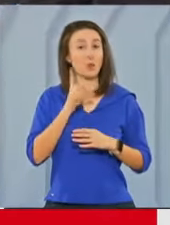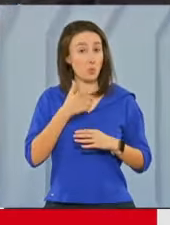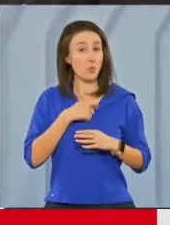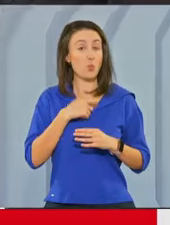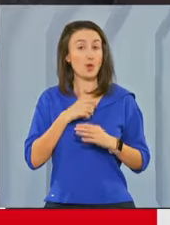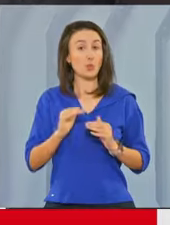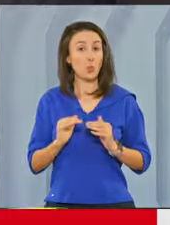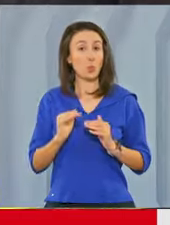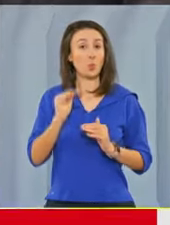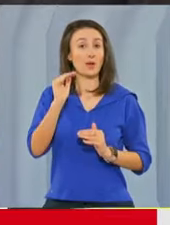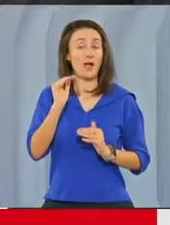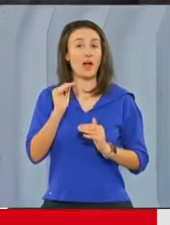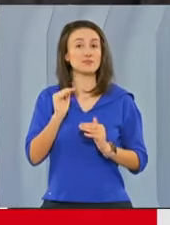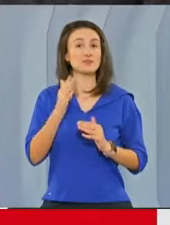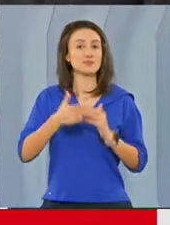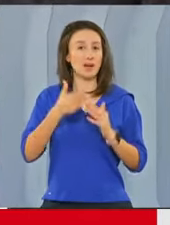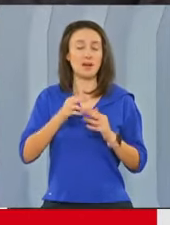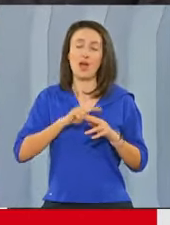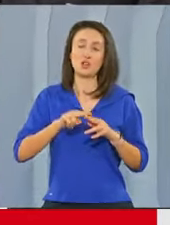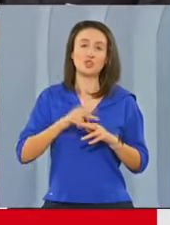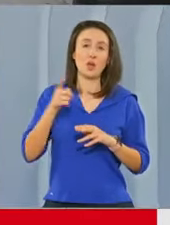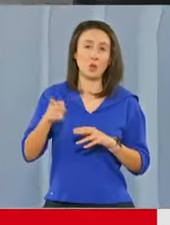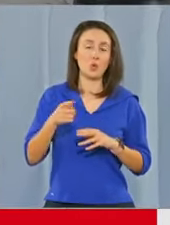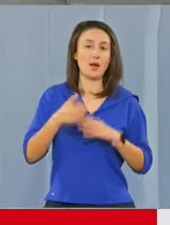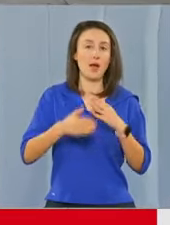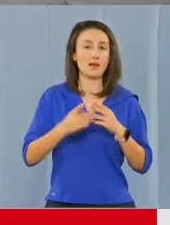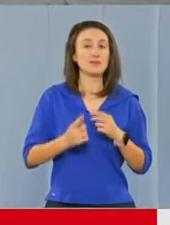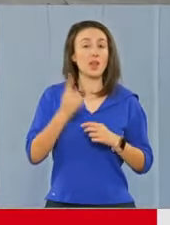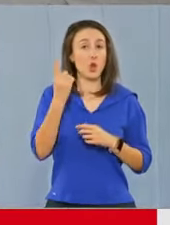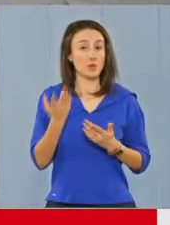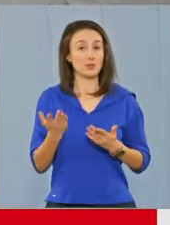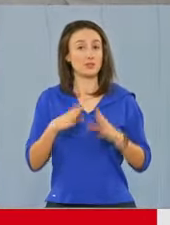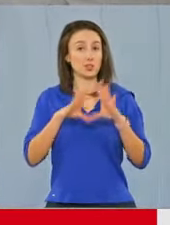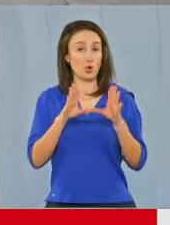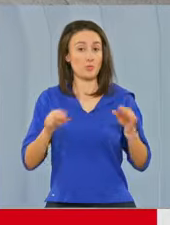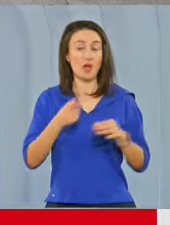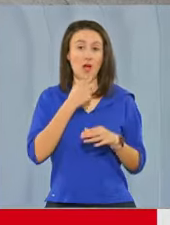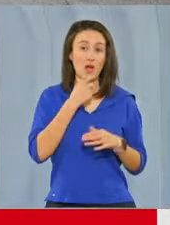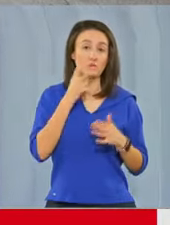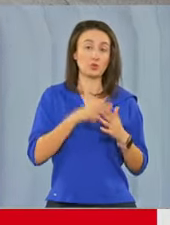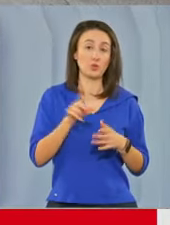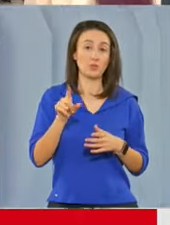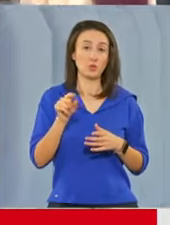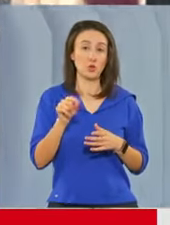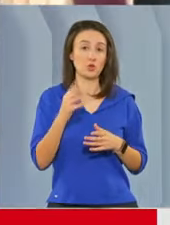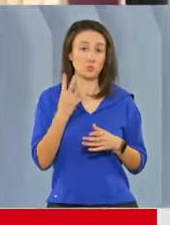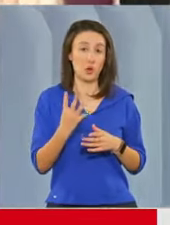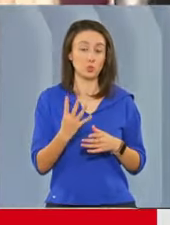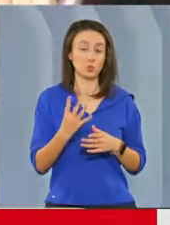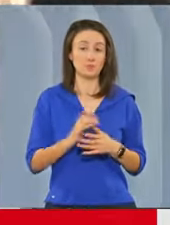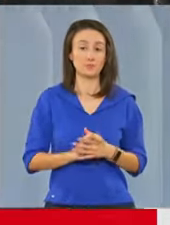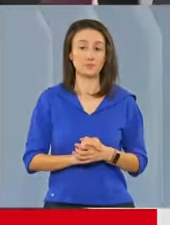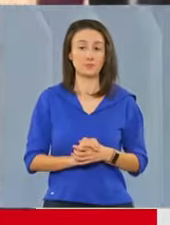poată urca în tren. Cam așa stă treaba în gara de nord în România anului